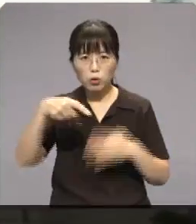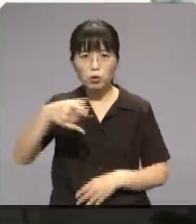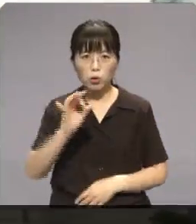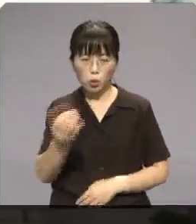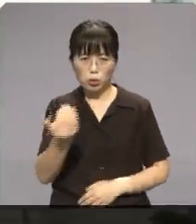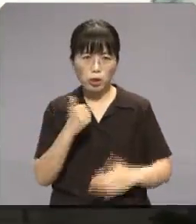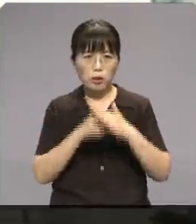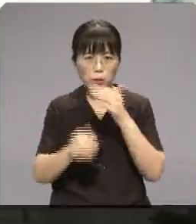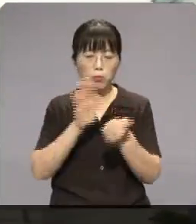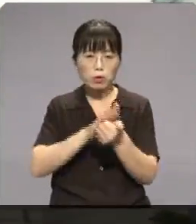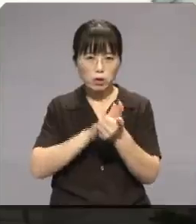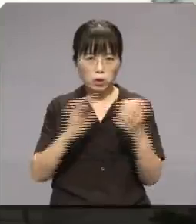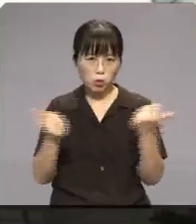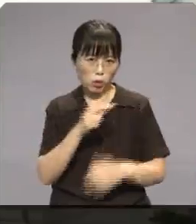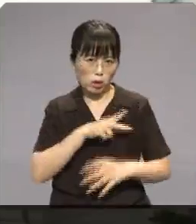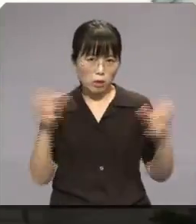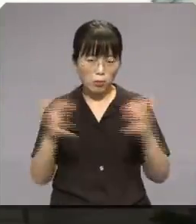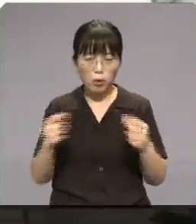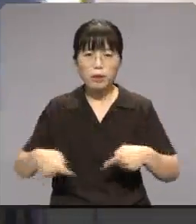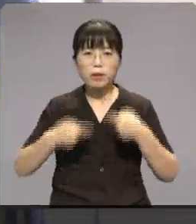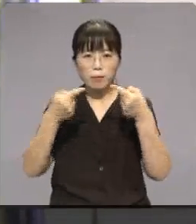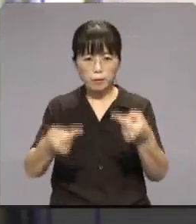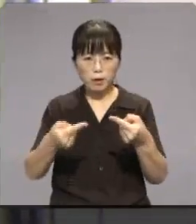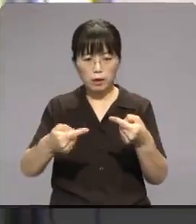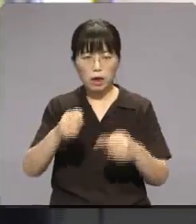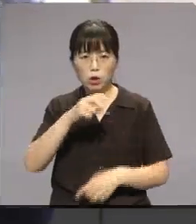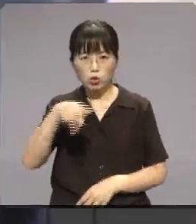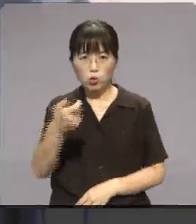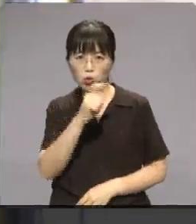송영길 전 대표 지지 국회의원 모임에 참석해